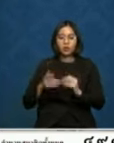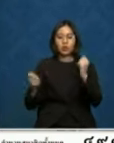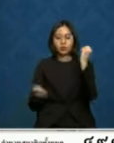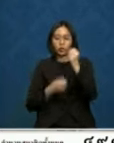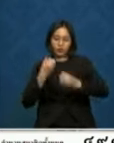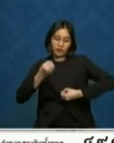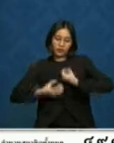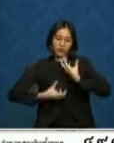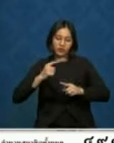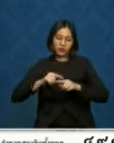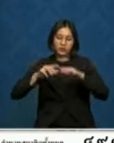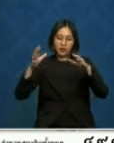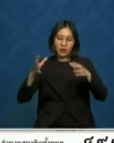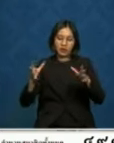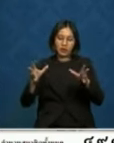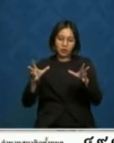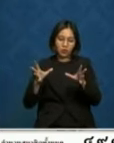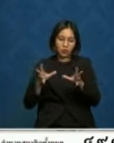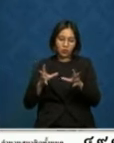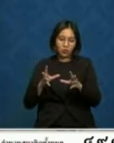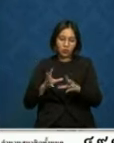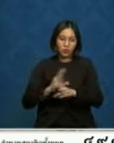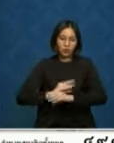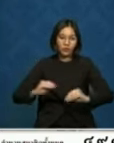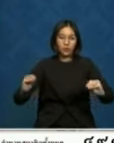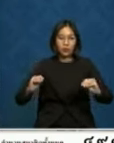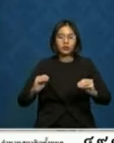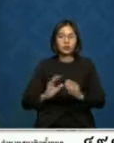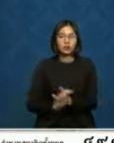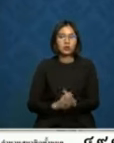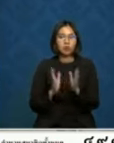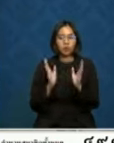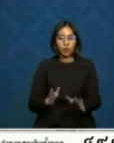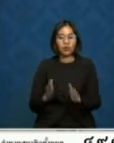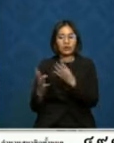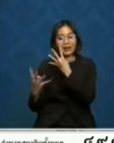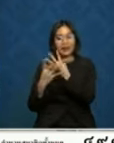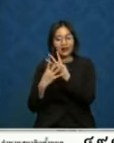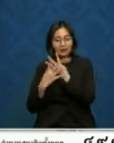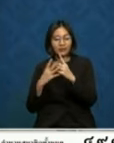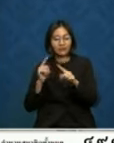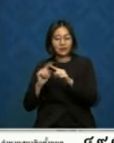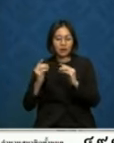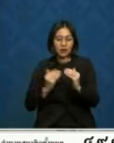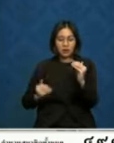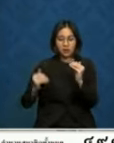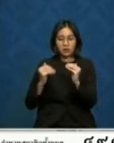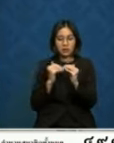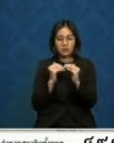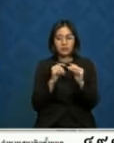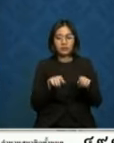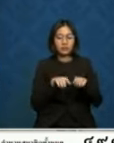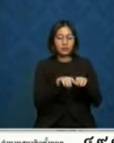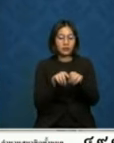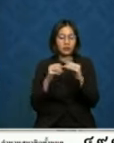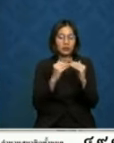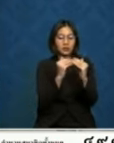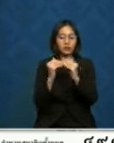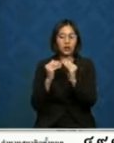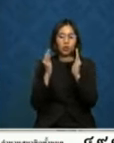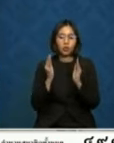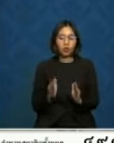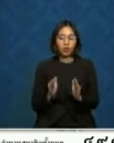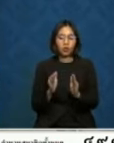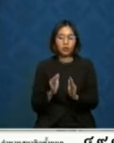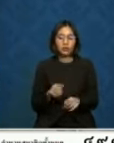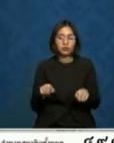ความคิดน้อยลงและหมดไปในที่สุดและผู้ต้องขังในเรือนจำจะมีสิทธิเท่าเทียมกันกับมนุษย์เช่